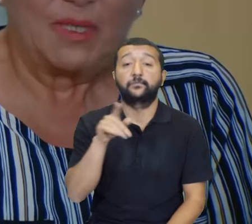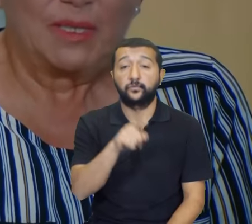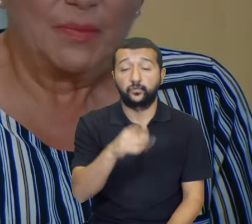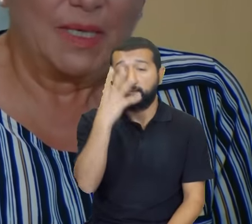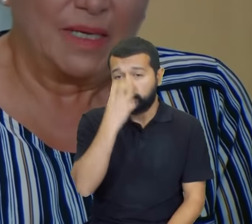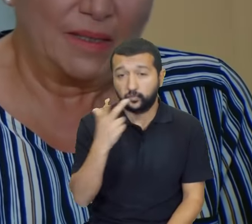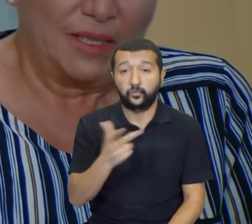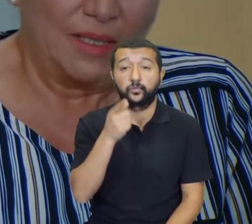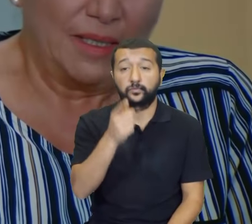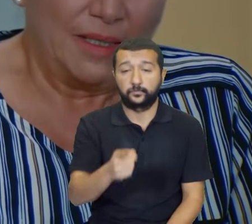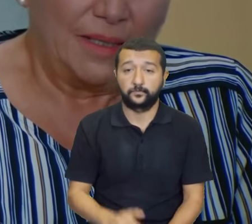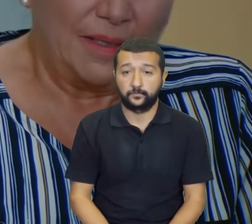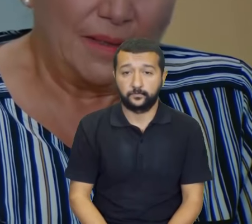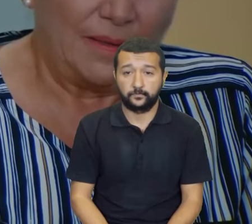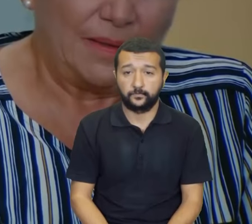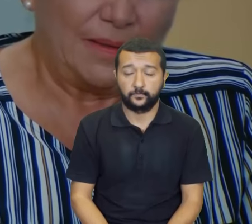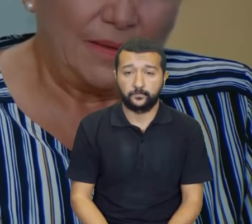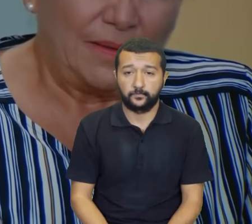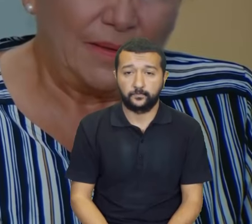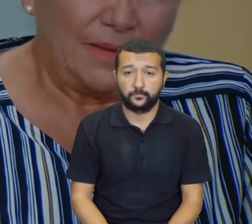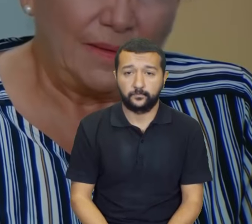gitmiyorsun. Suratın bir karış.